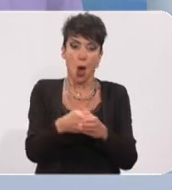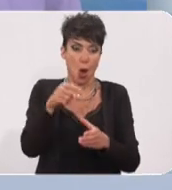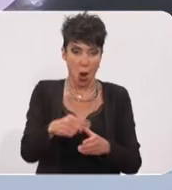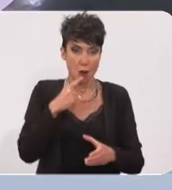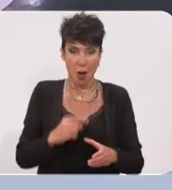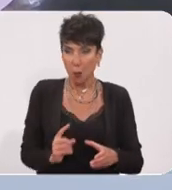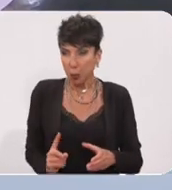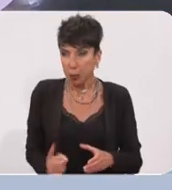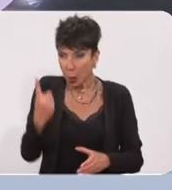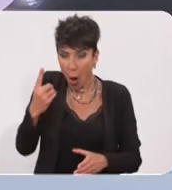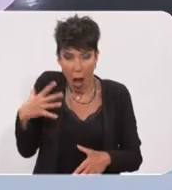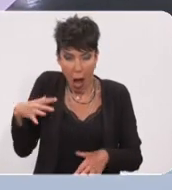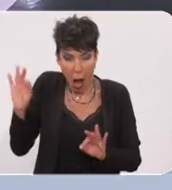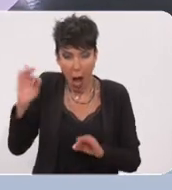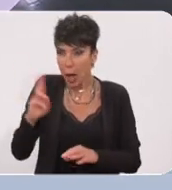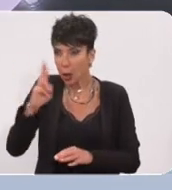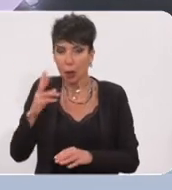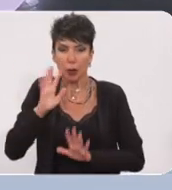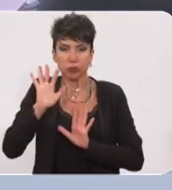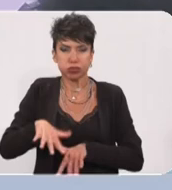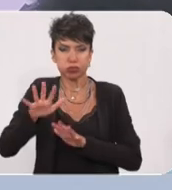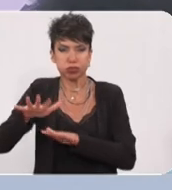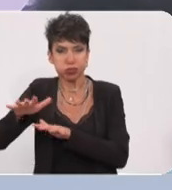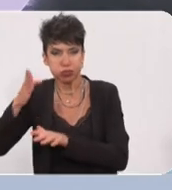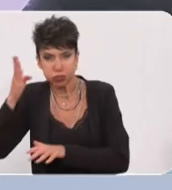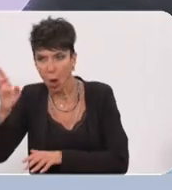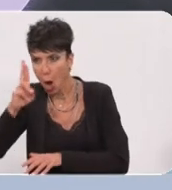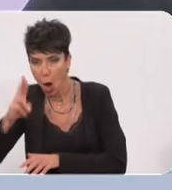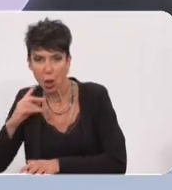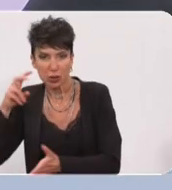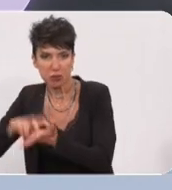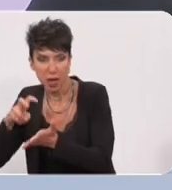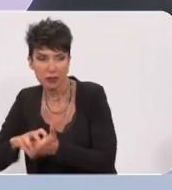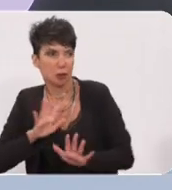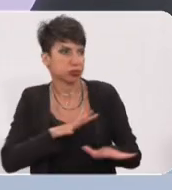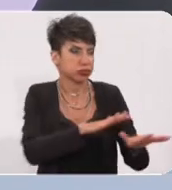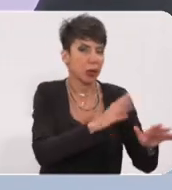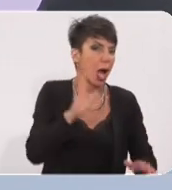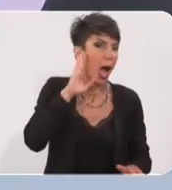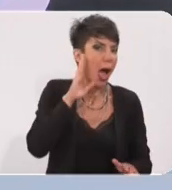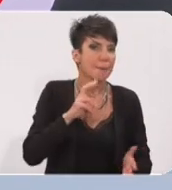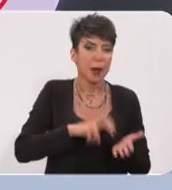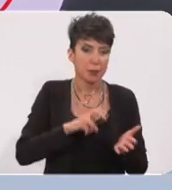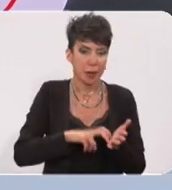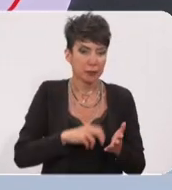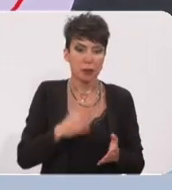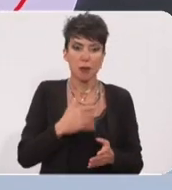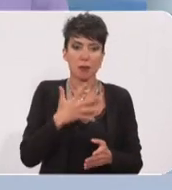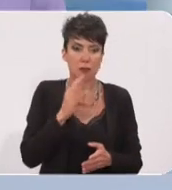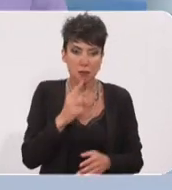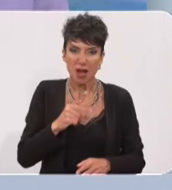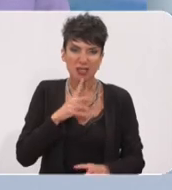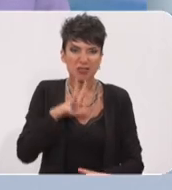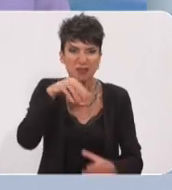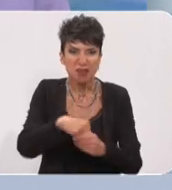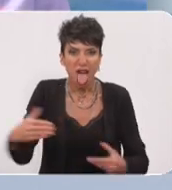εισβολή διαδήλωσε και στη Ρώσικη και στην Αμερικάνικη πρεσβεία. Είναι αυτό. Το μόνο κόμμα το οποίο παλεύει ενάντια στην εμπλοκή τη χώρα μα σε αυτόν τον άδικο